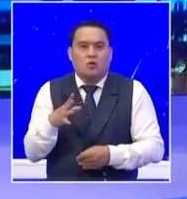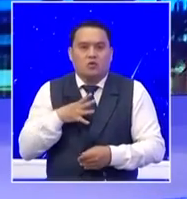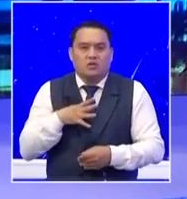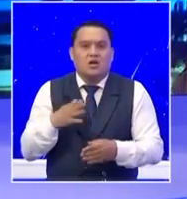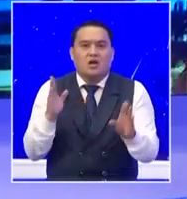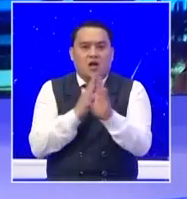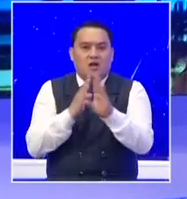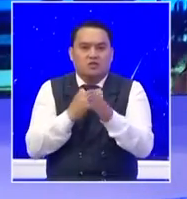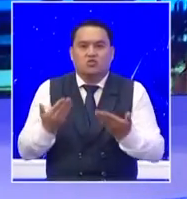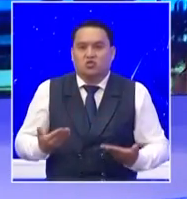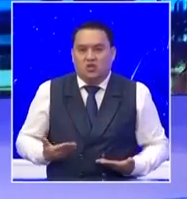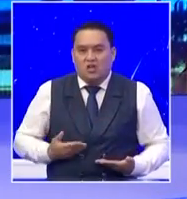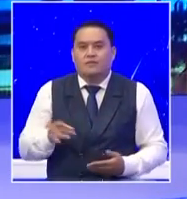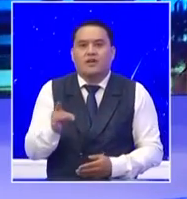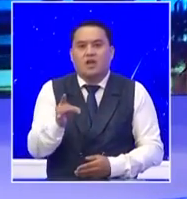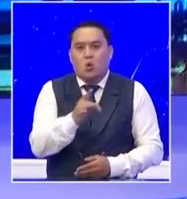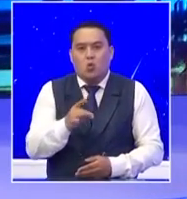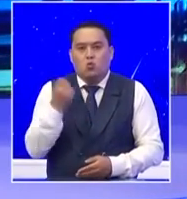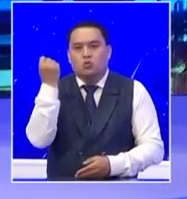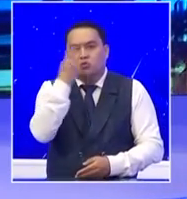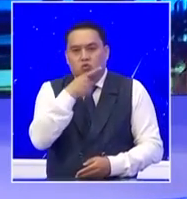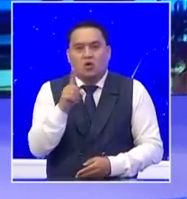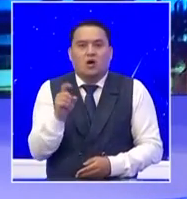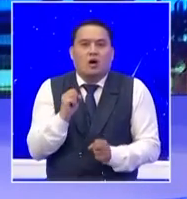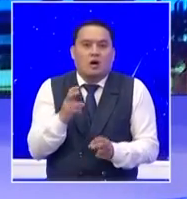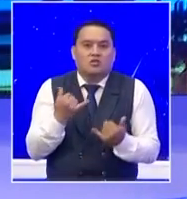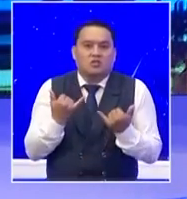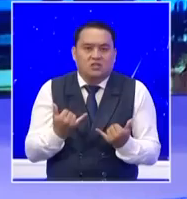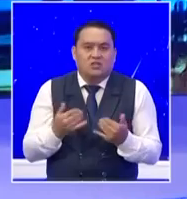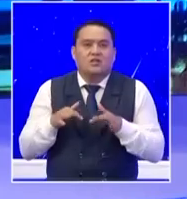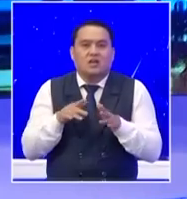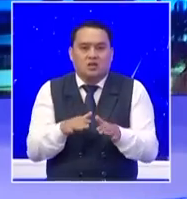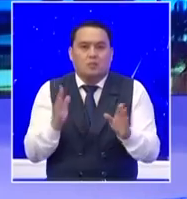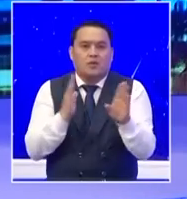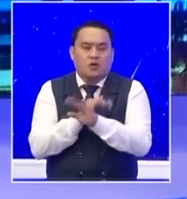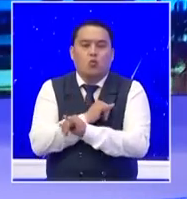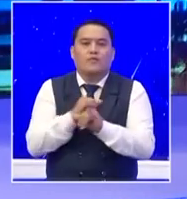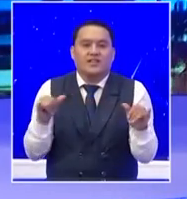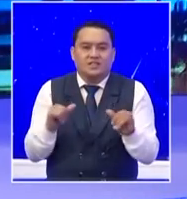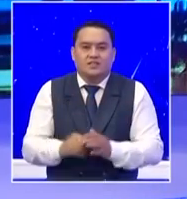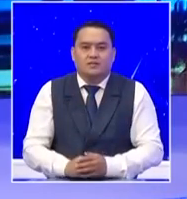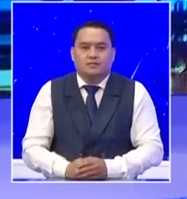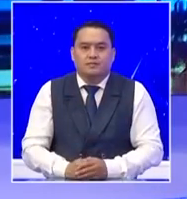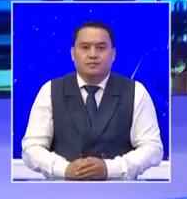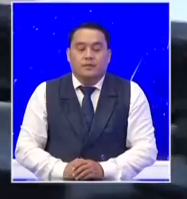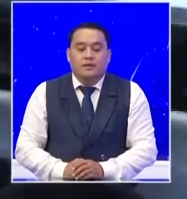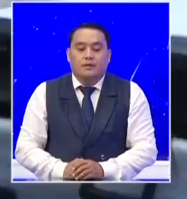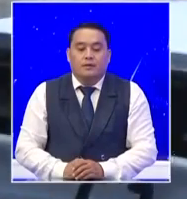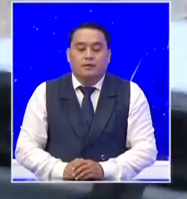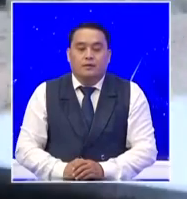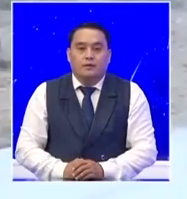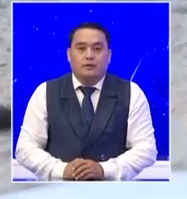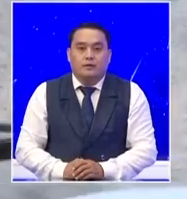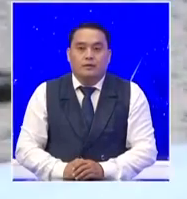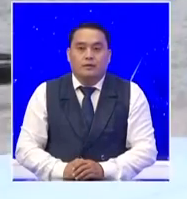средой их обитания в нашем регионе, и попыталась узнать, как сейчас обстоят дела с приростом этих млекопитающих.